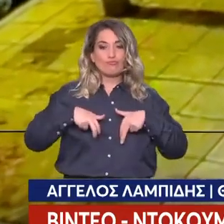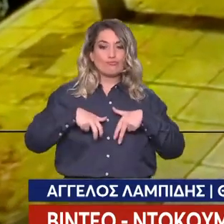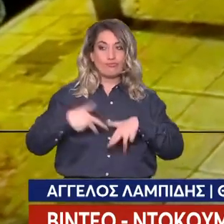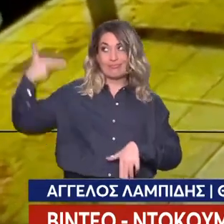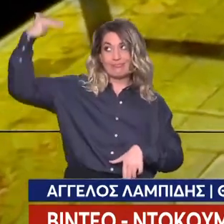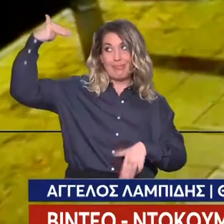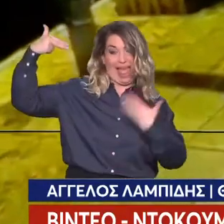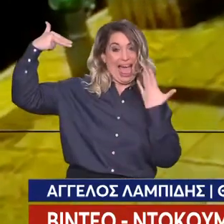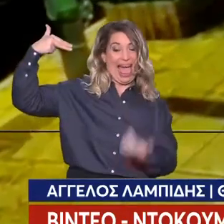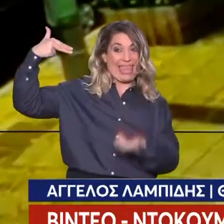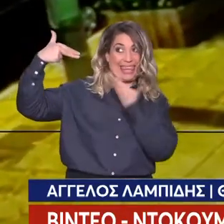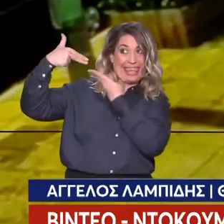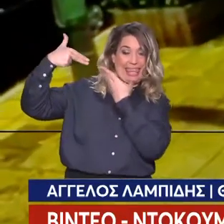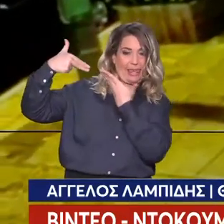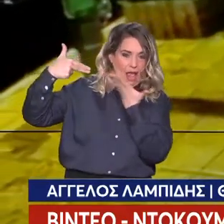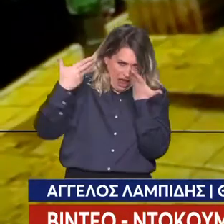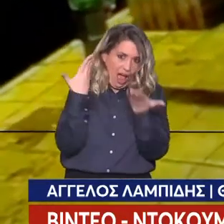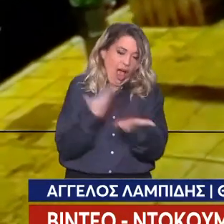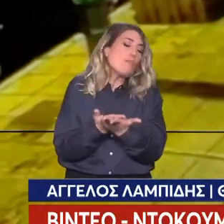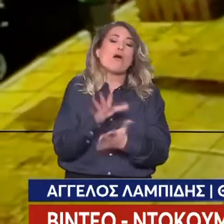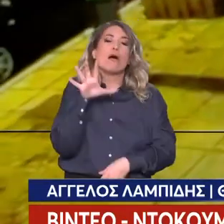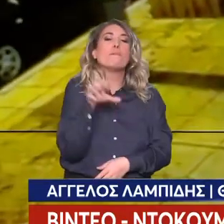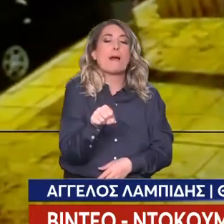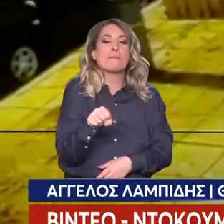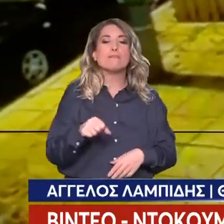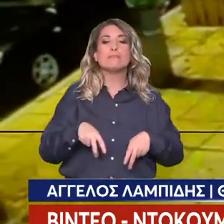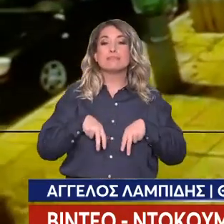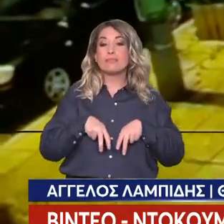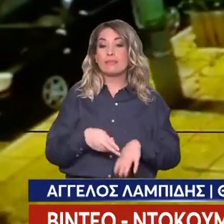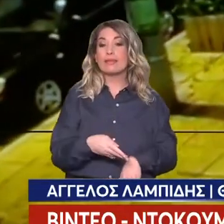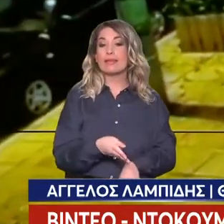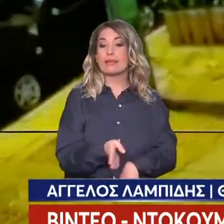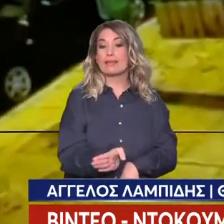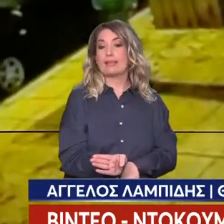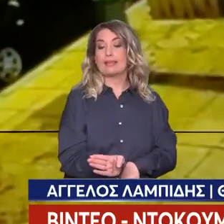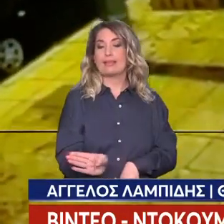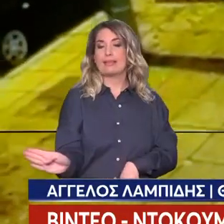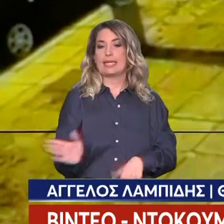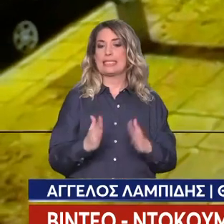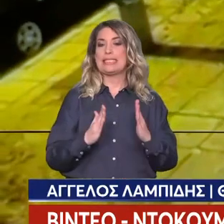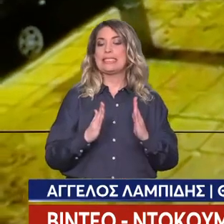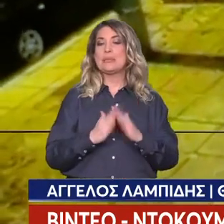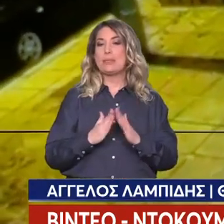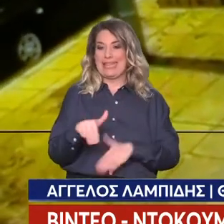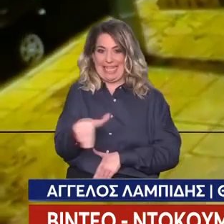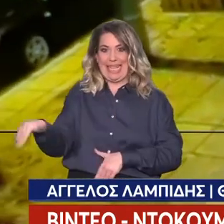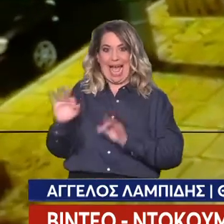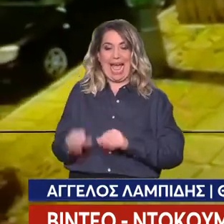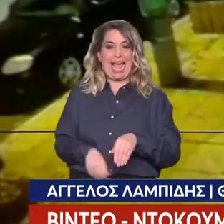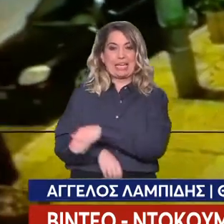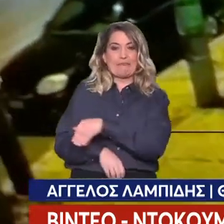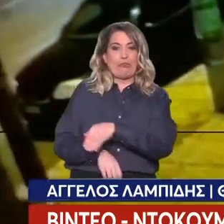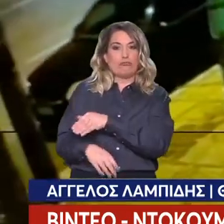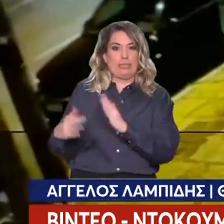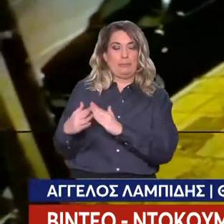συγκεκριμένο κατάστημα που έχουμε και την εικόνα και να στρίβουν προς το σπίτι, προς την οδό Αριστίδου, στο σπίτι